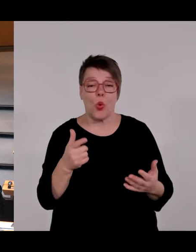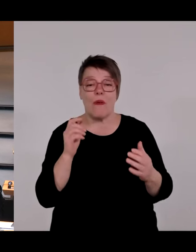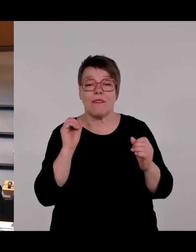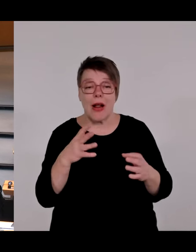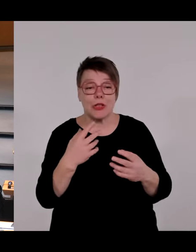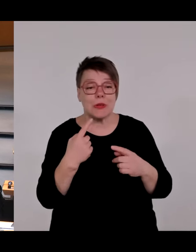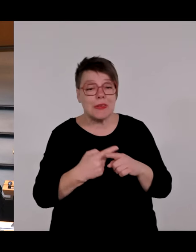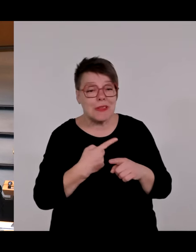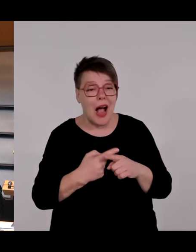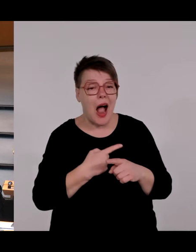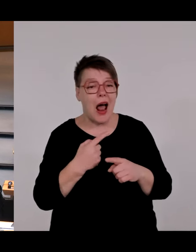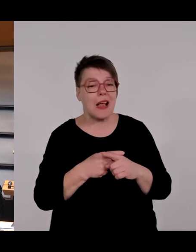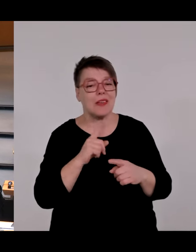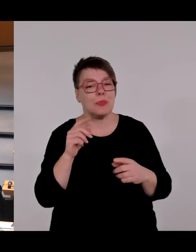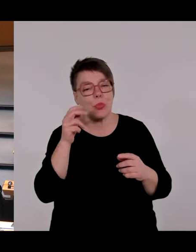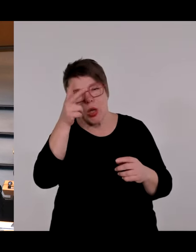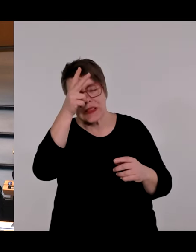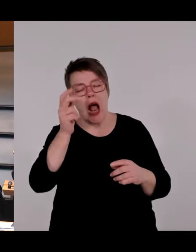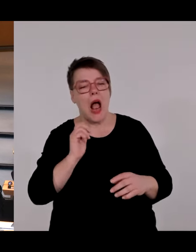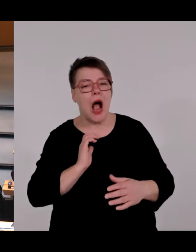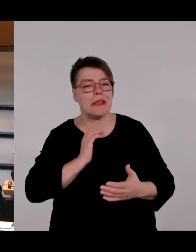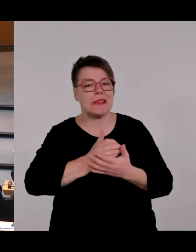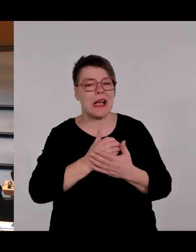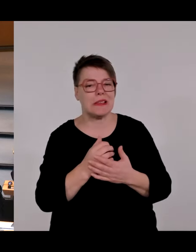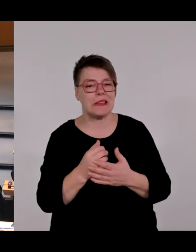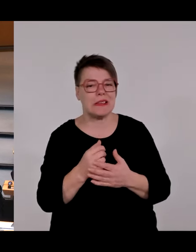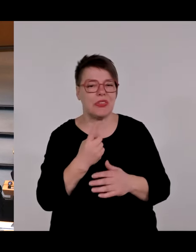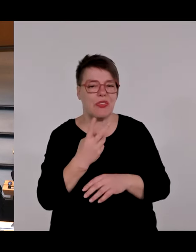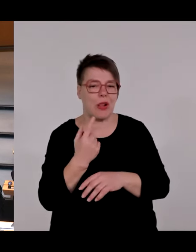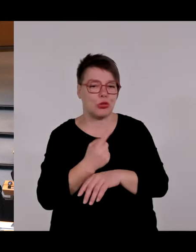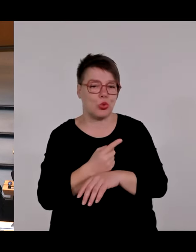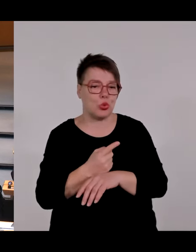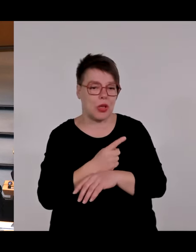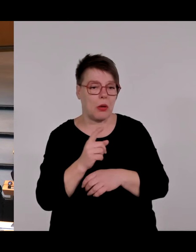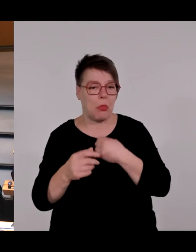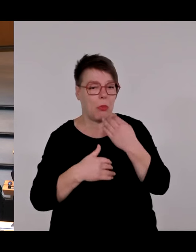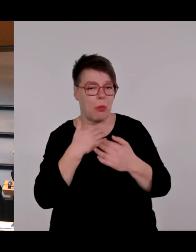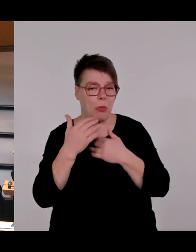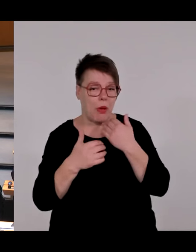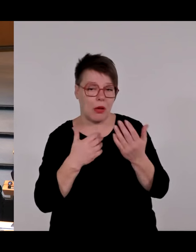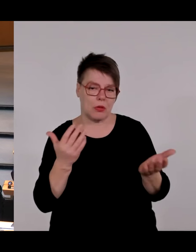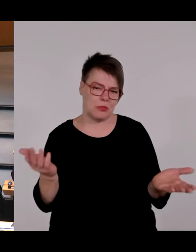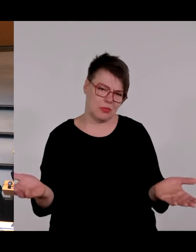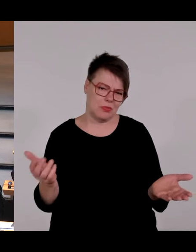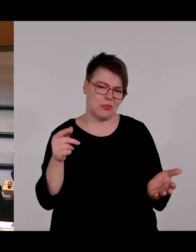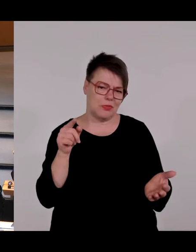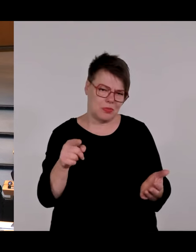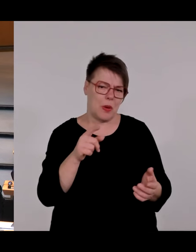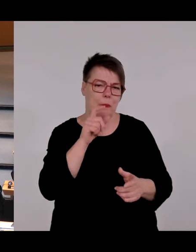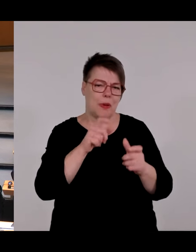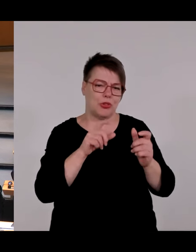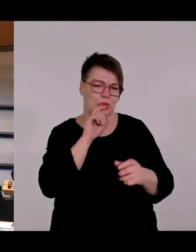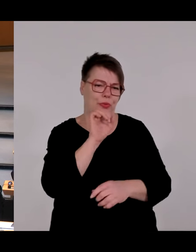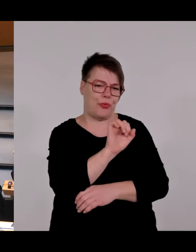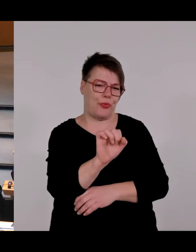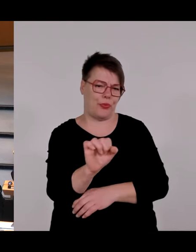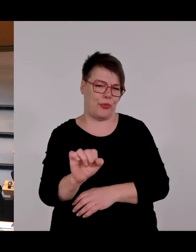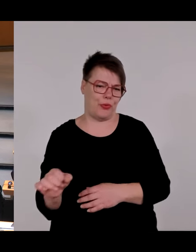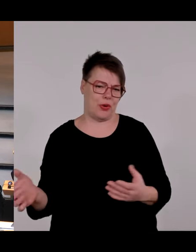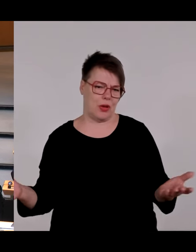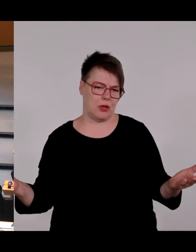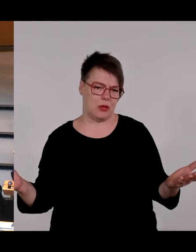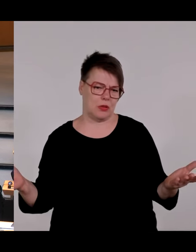Und natürlich müssen Sie sich hier der sachlichen Kritik stellen, was dieser Zaun bringen soll und was er auch für negative Folgen haben